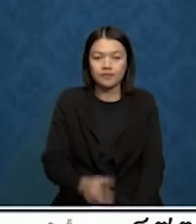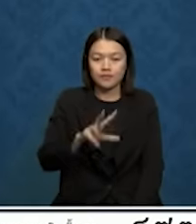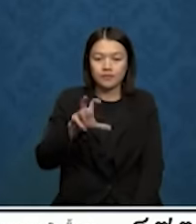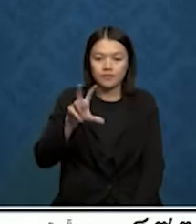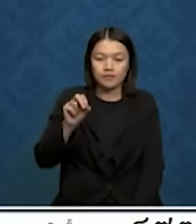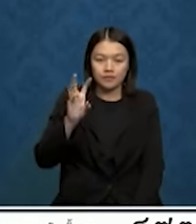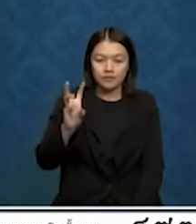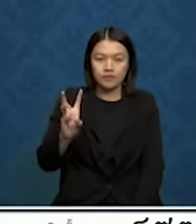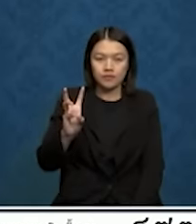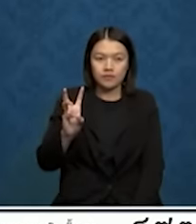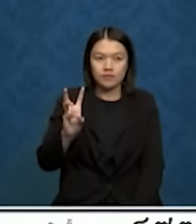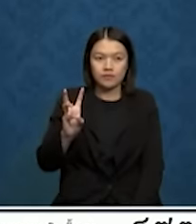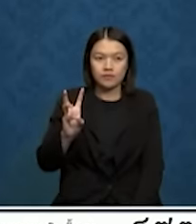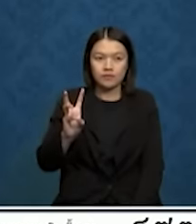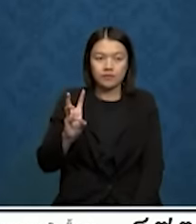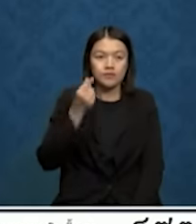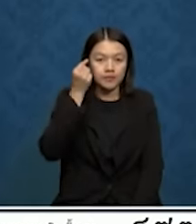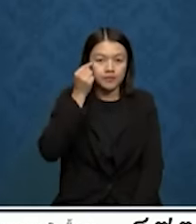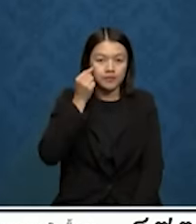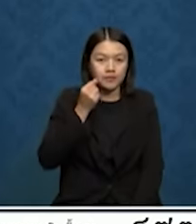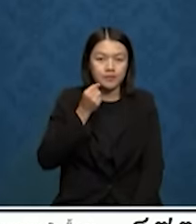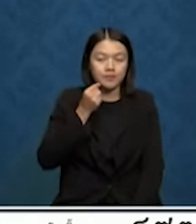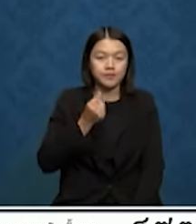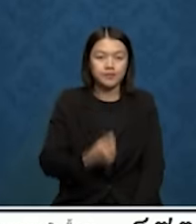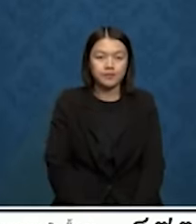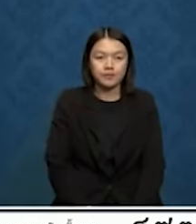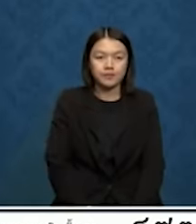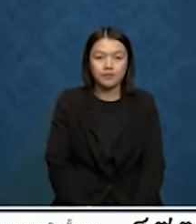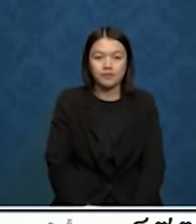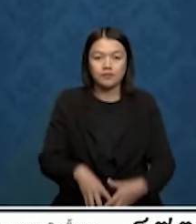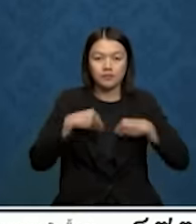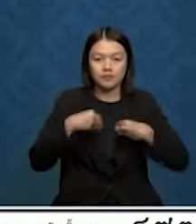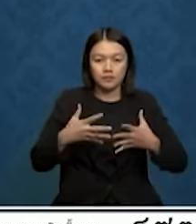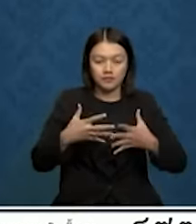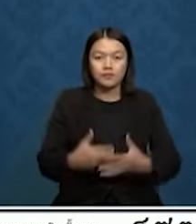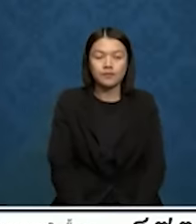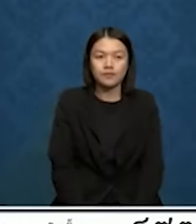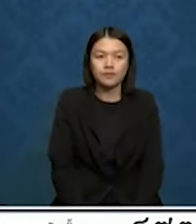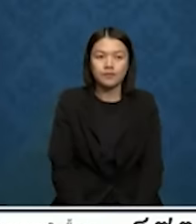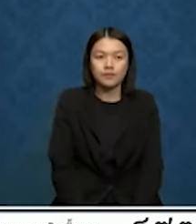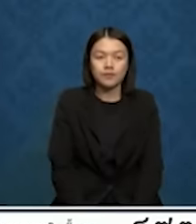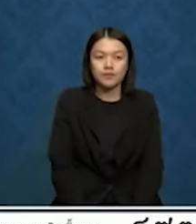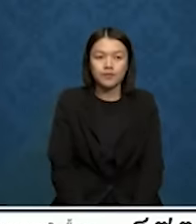336นายวาโยอัศวะรุ่งเรือง ไม่เห็นชอบครับ